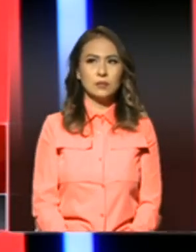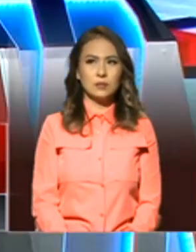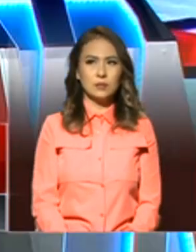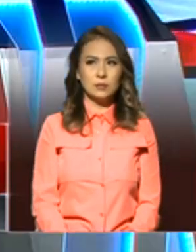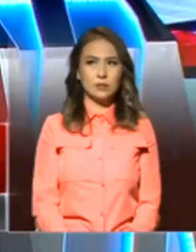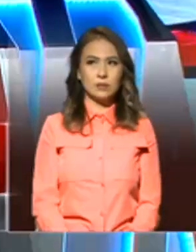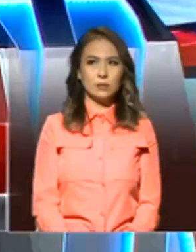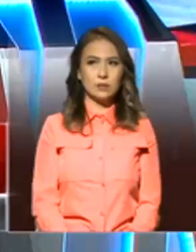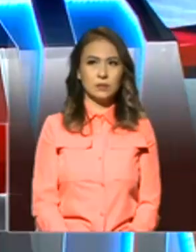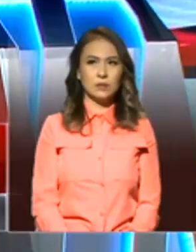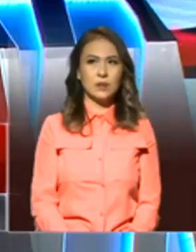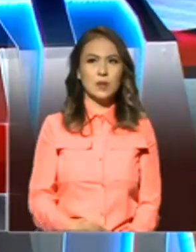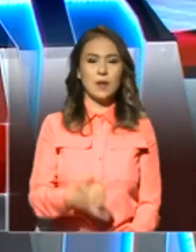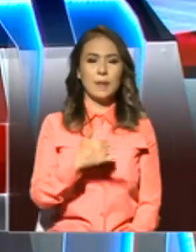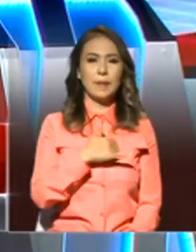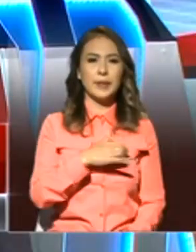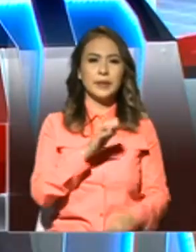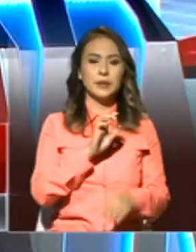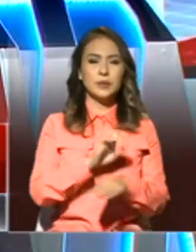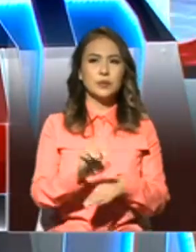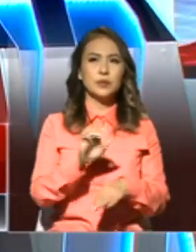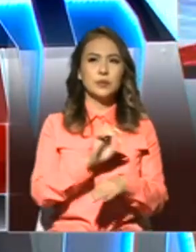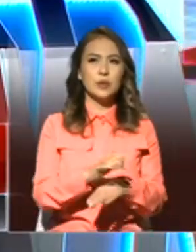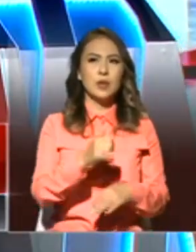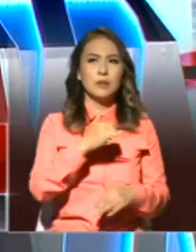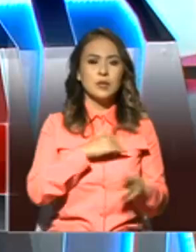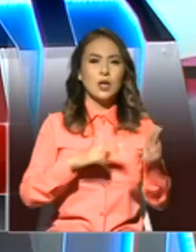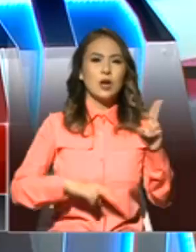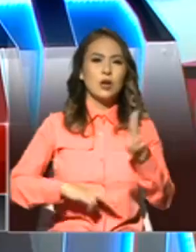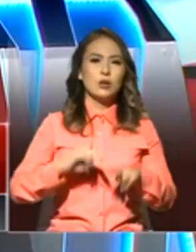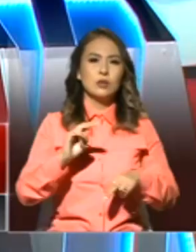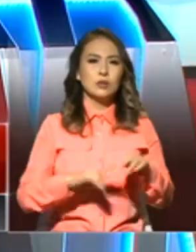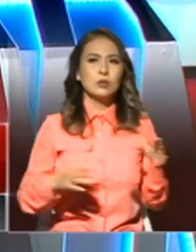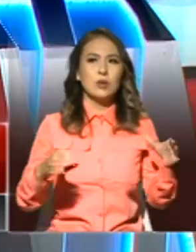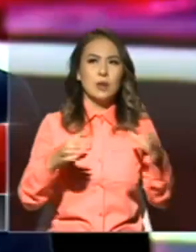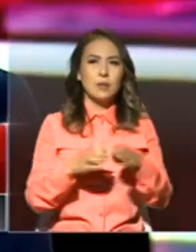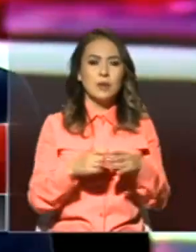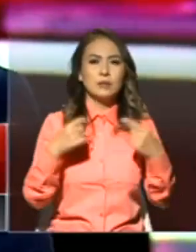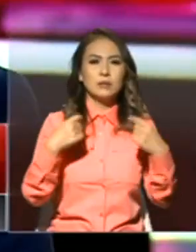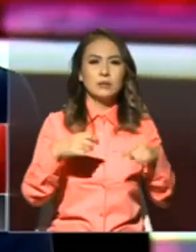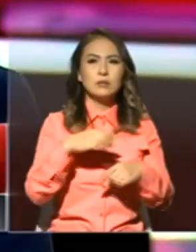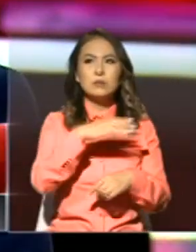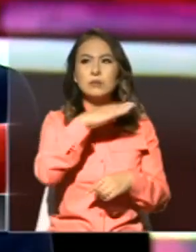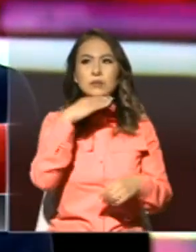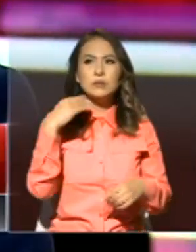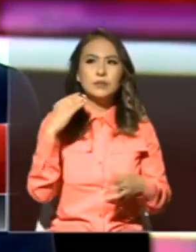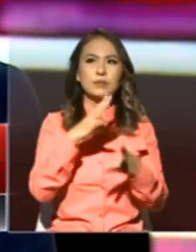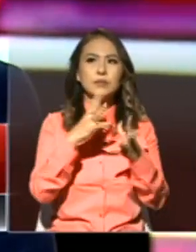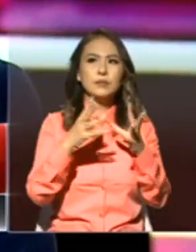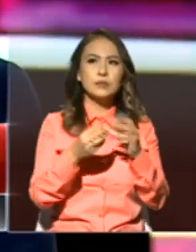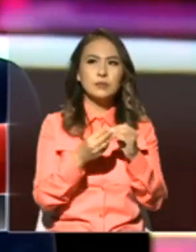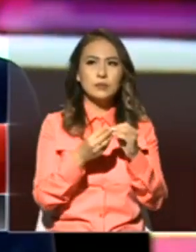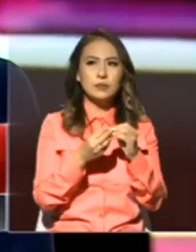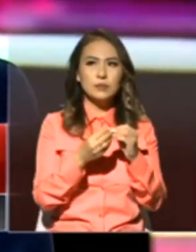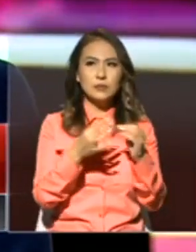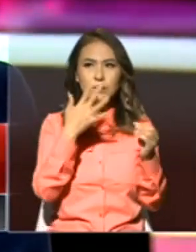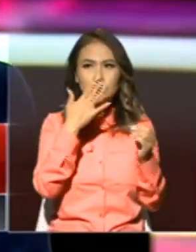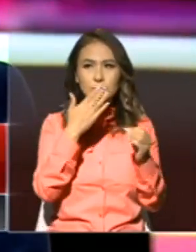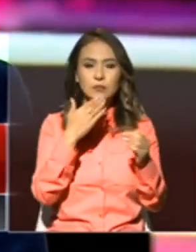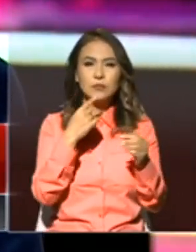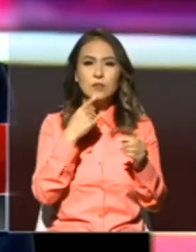бірақ бізде өндіретін өндірушілер біздің құрылыс компанияға оны сатқысы келмейді. Оны қымбаттырақ шетелге сатқысы